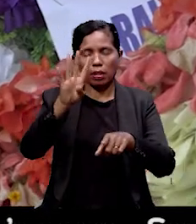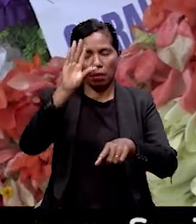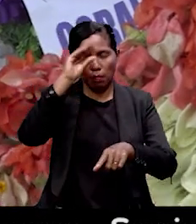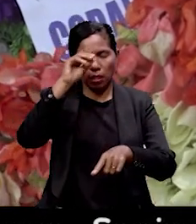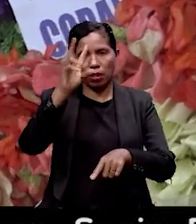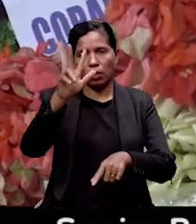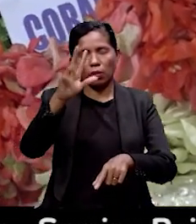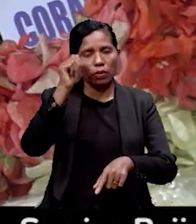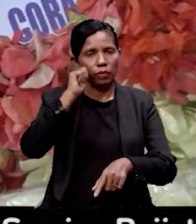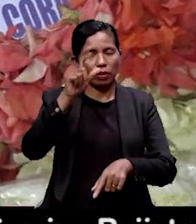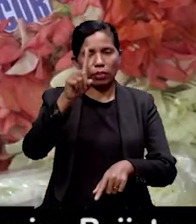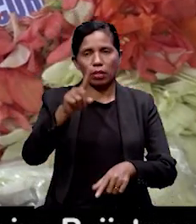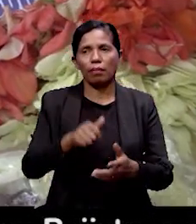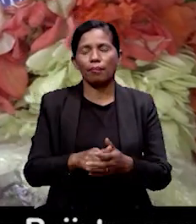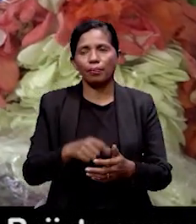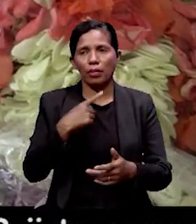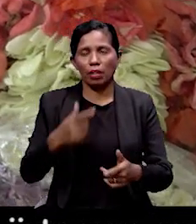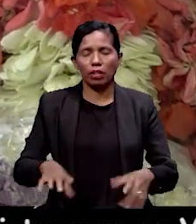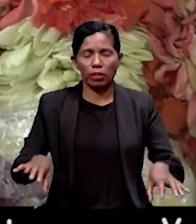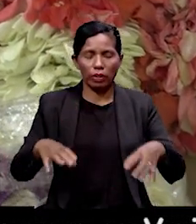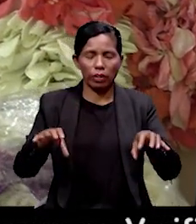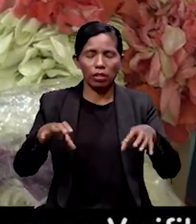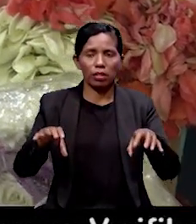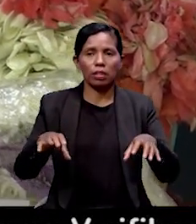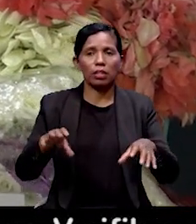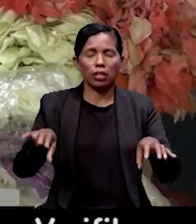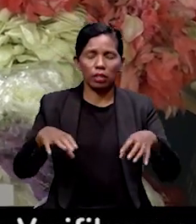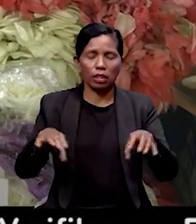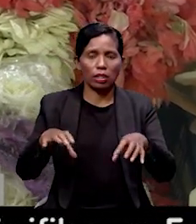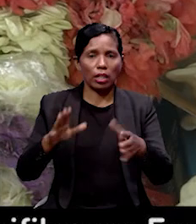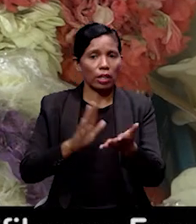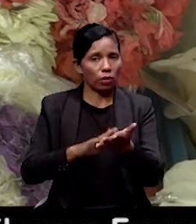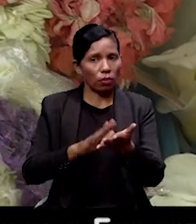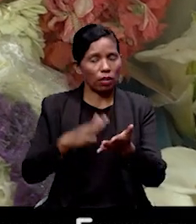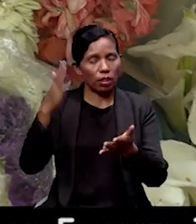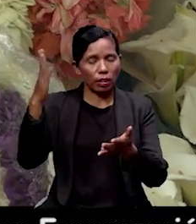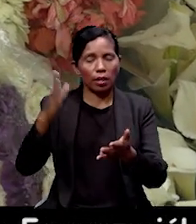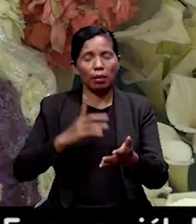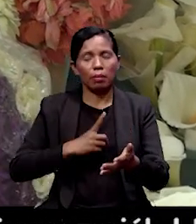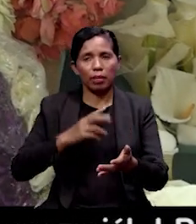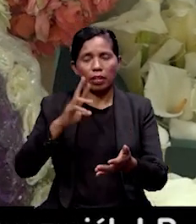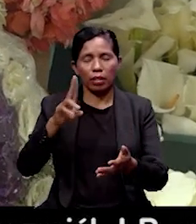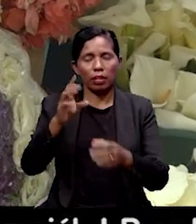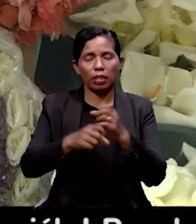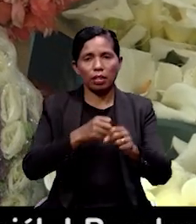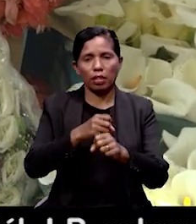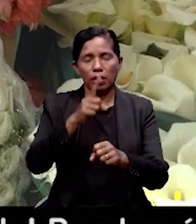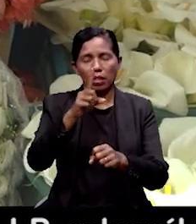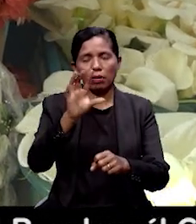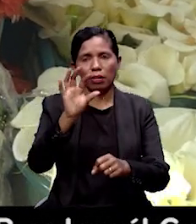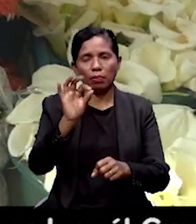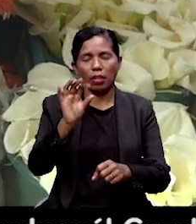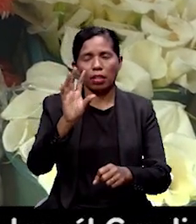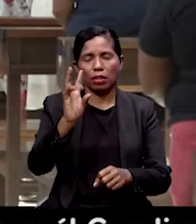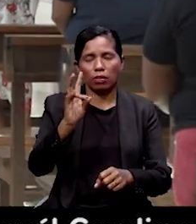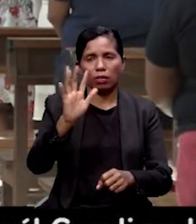no fetoida. Saudoso remata kursu kuarta klase iha sekolah primaria bidau iha tinang riung ida atusia hitunul resin lima no